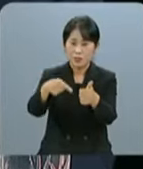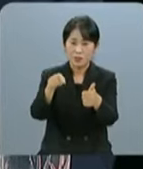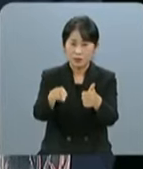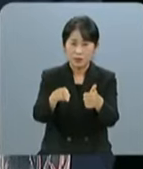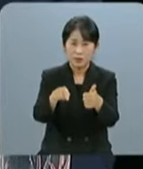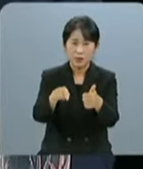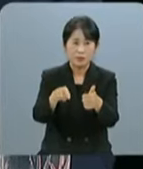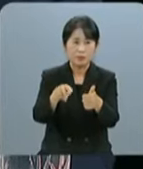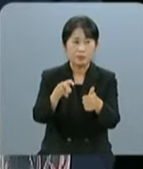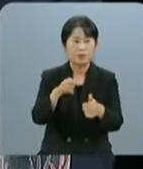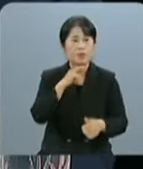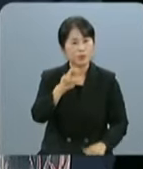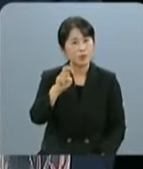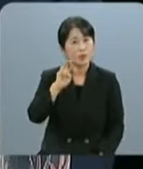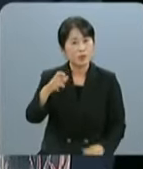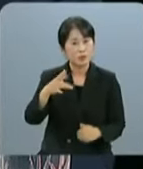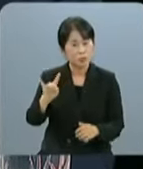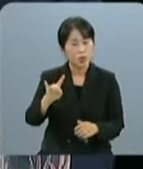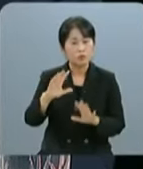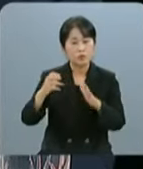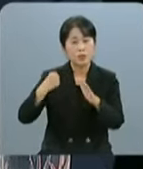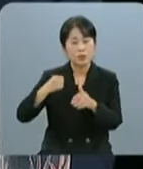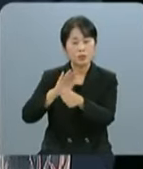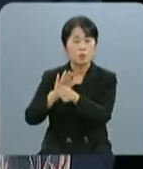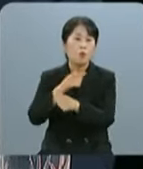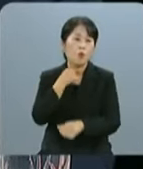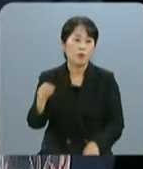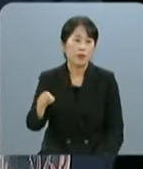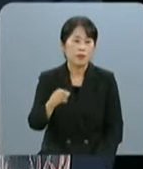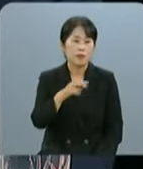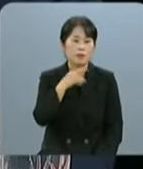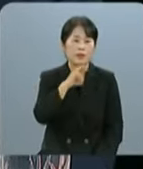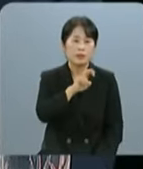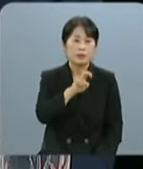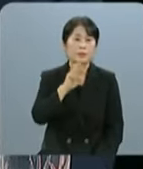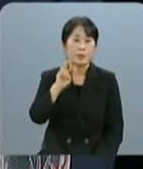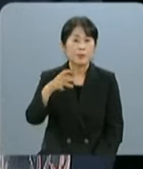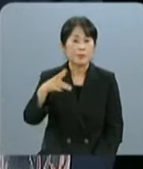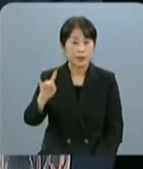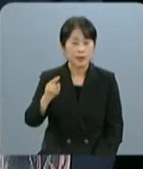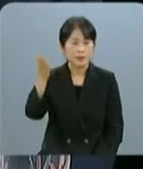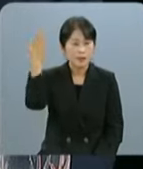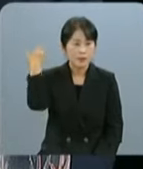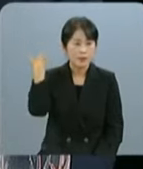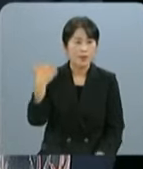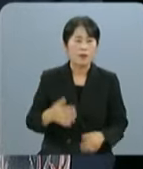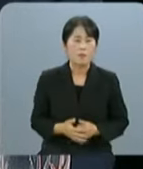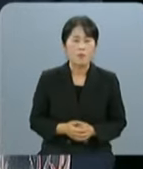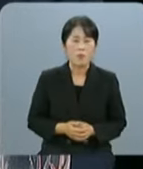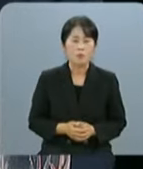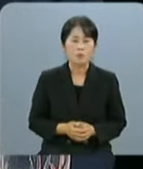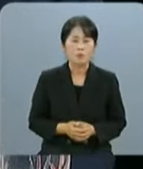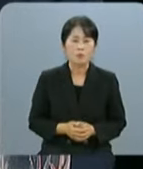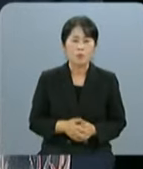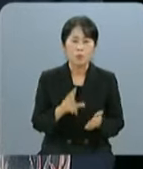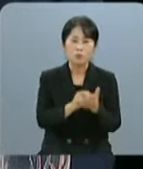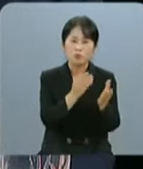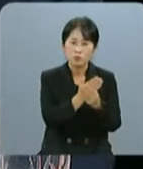지금 바라보고 있는데요. 그거는 지금 달라진 게 2030 세대는 지난번에 인원고 사태도 있었고